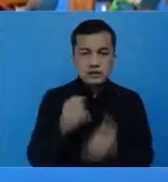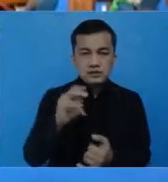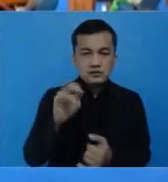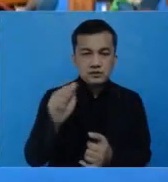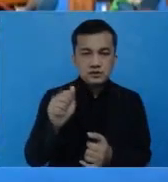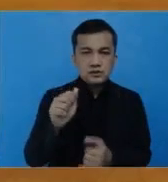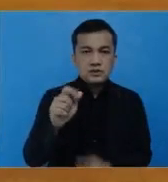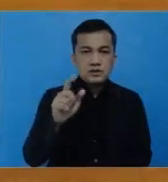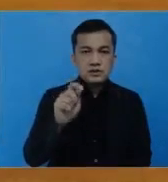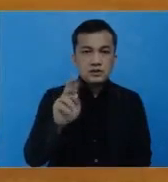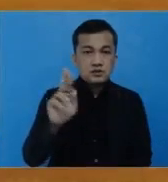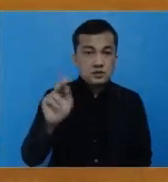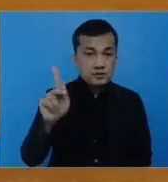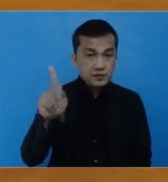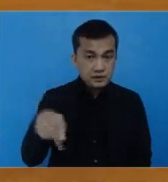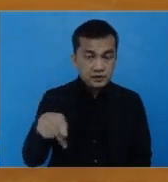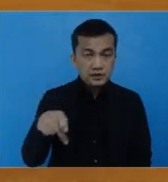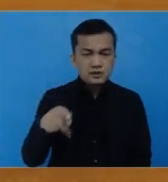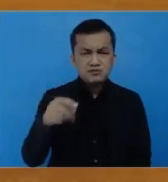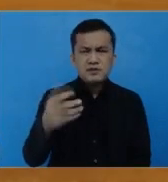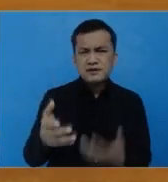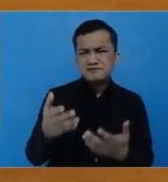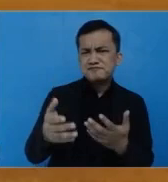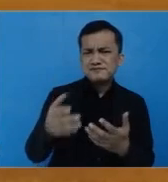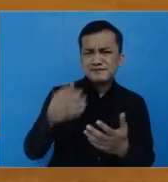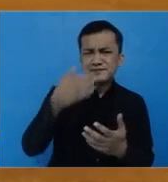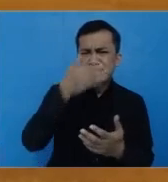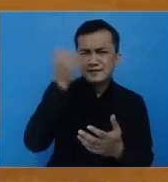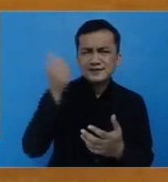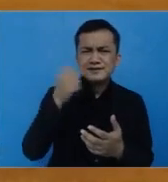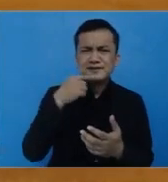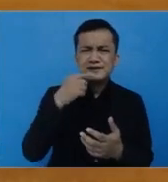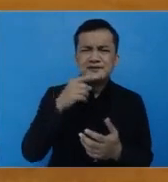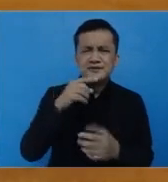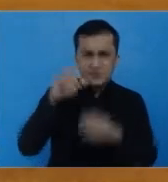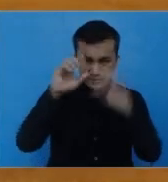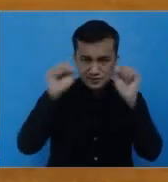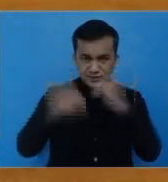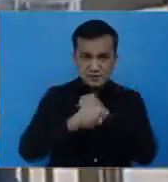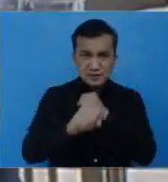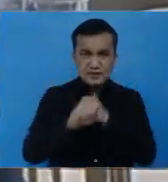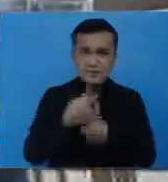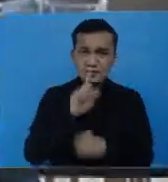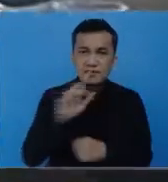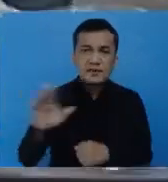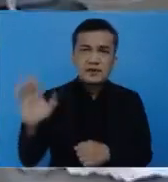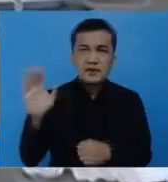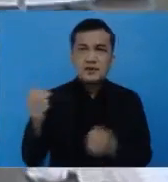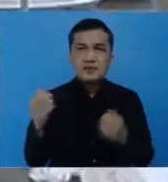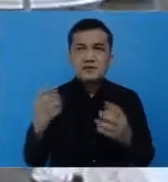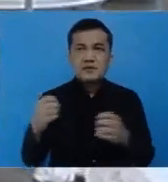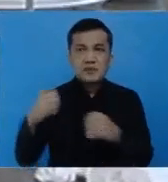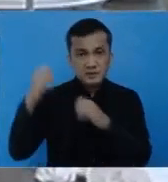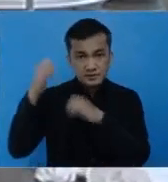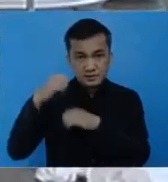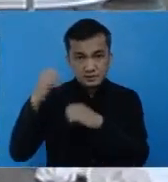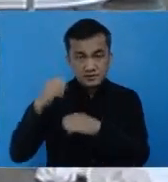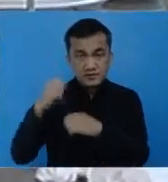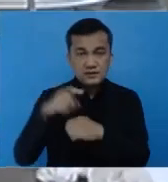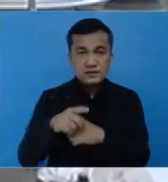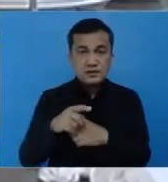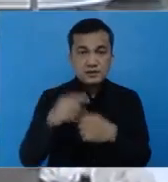Philippines, tila nalimutan na ng Pangulo ang kanyang campaign promise. Marami pa na nila ang umaasa rito para matapos na ang